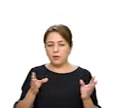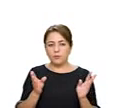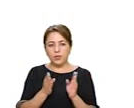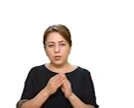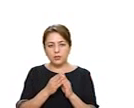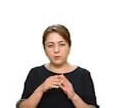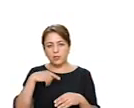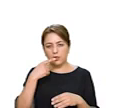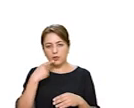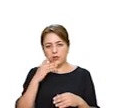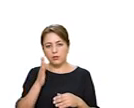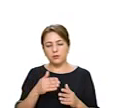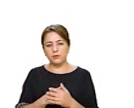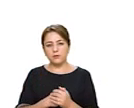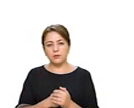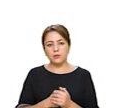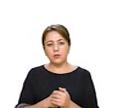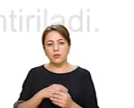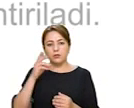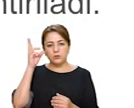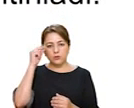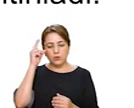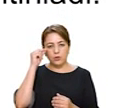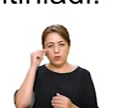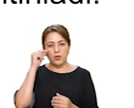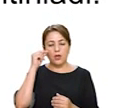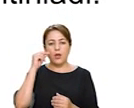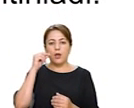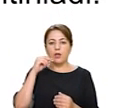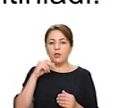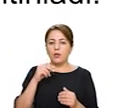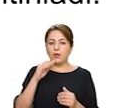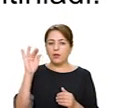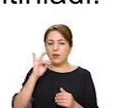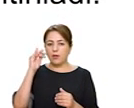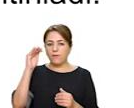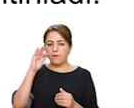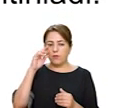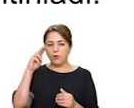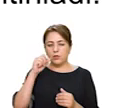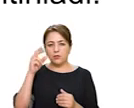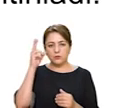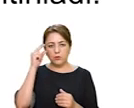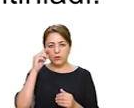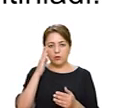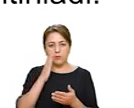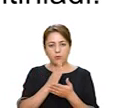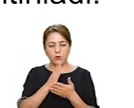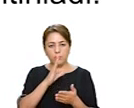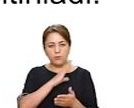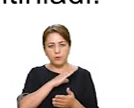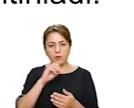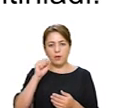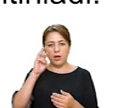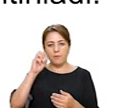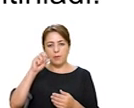birlashmaga aytiladi? Demak, sonli ifoda sonlardan tuzilib, amallar